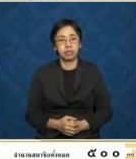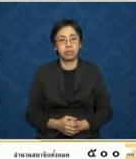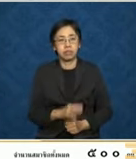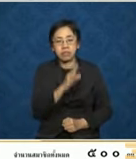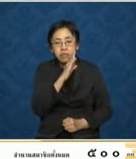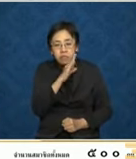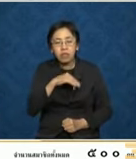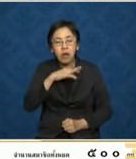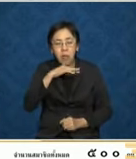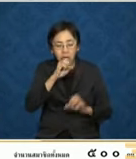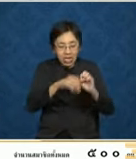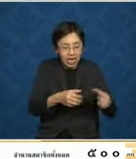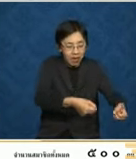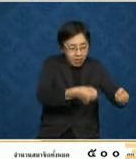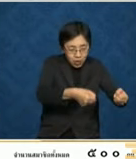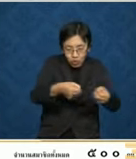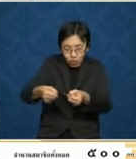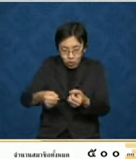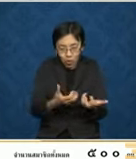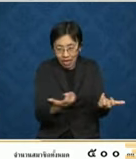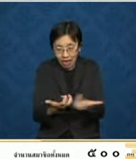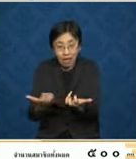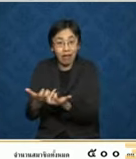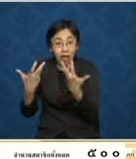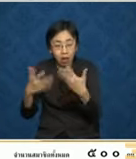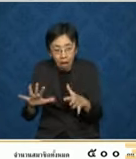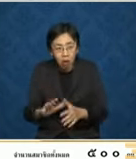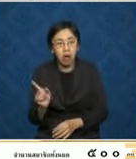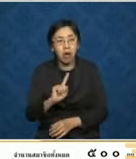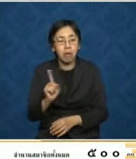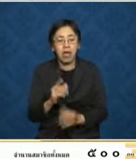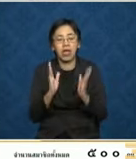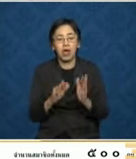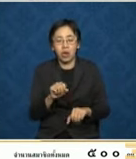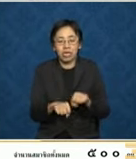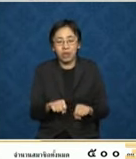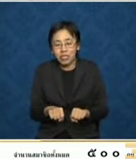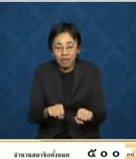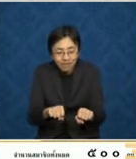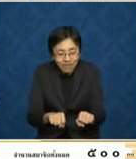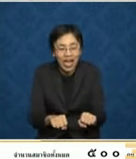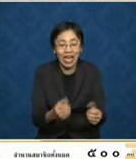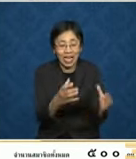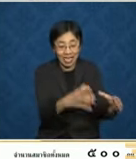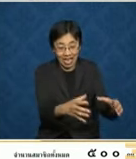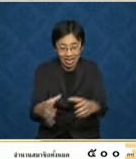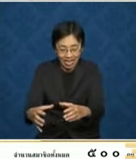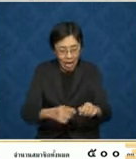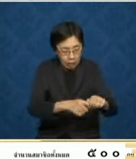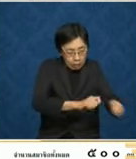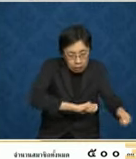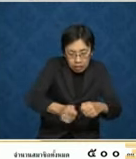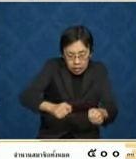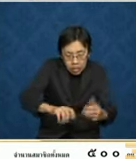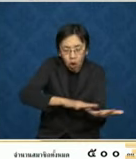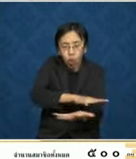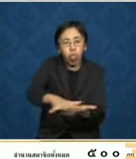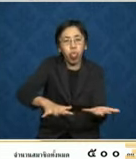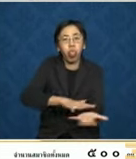การคัดแยกขยะแบ่งเป็นถุงเสร็จพอเก็บมาปุ๊บเจอซาเล้งก็มาฉีกถุงที่มีการคัดแยกสุดท้ายขยะก็ป